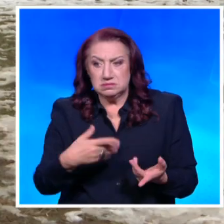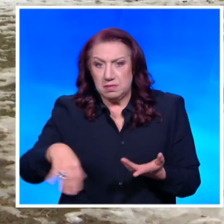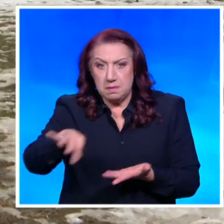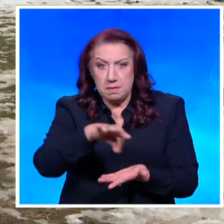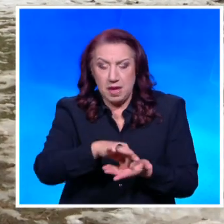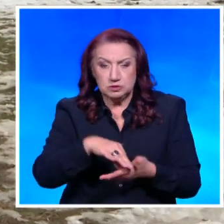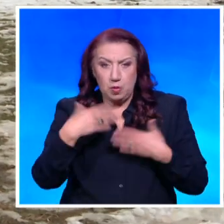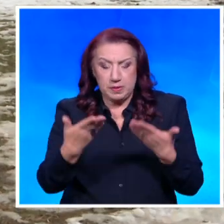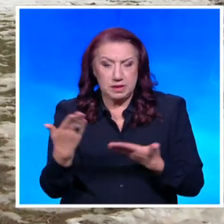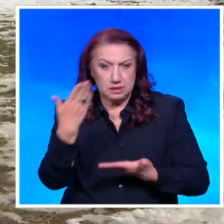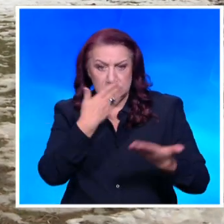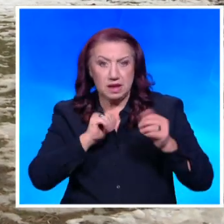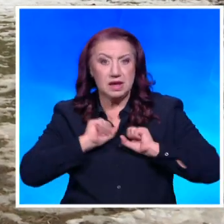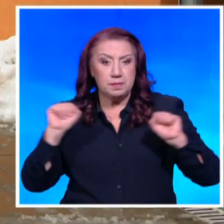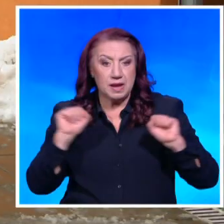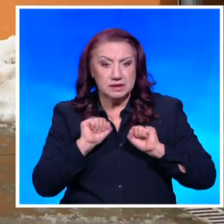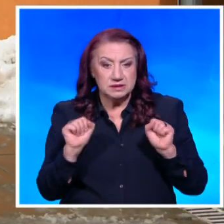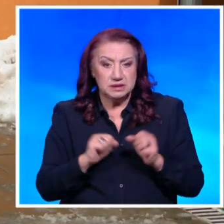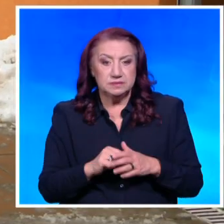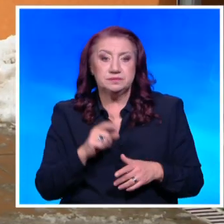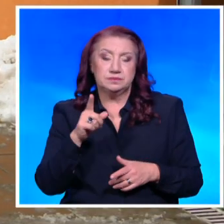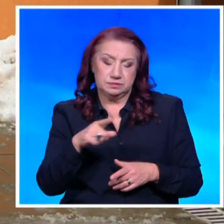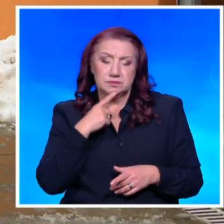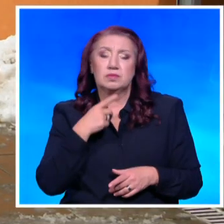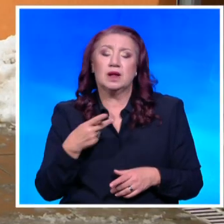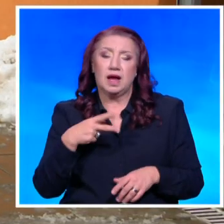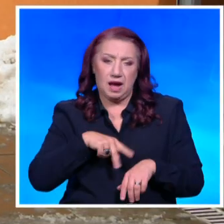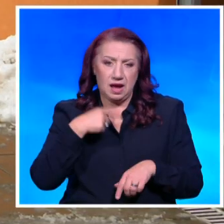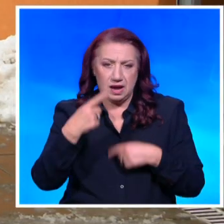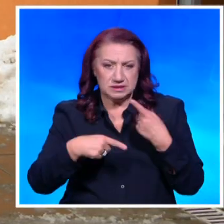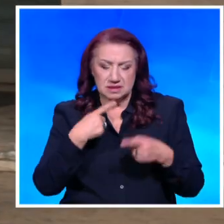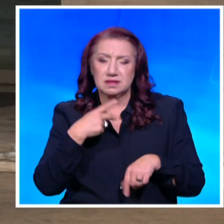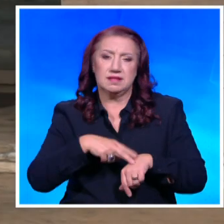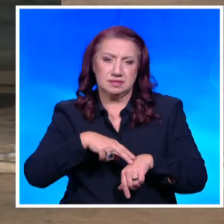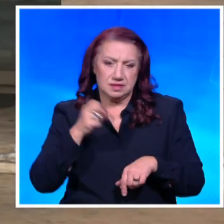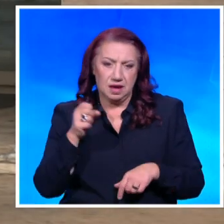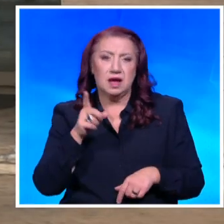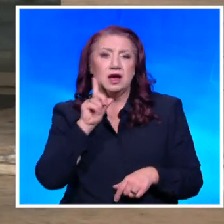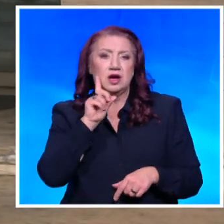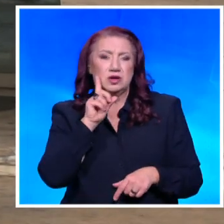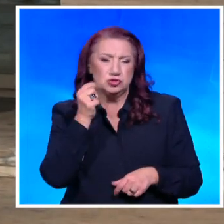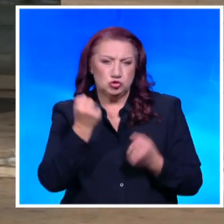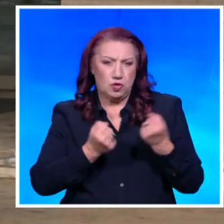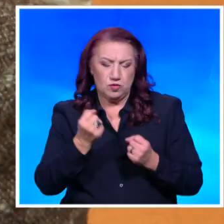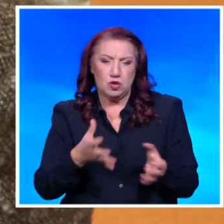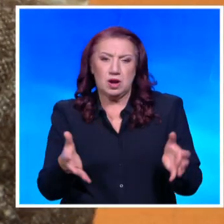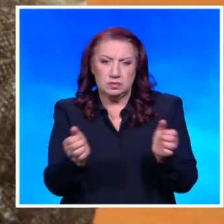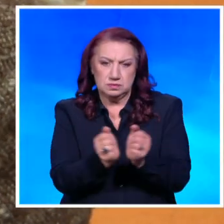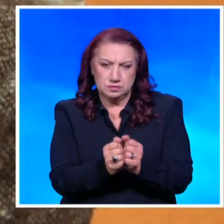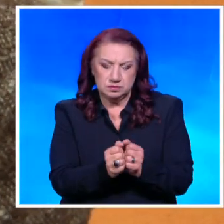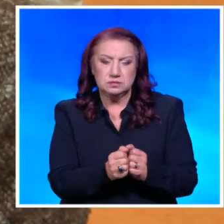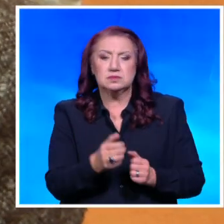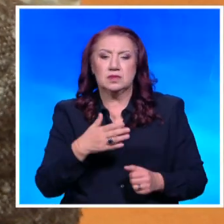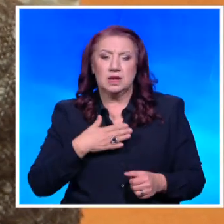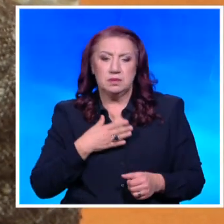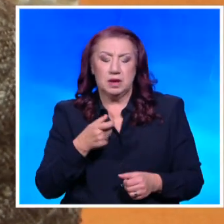криминалисти. Разказът потвърдиха и от училището, и от полицията. Шофьорът е установен, пистолетът е газов и е регистриран. Чуваме